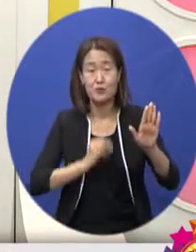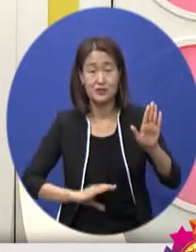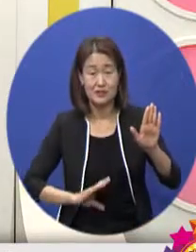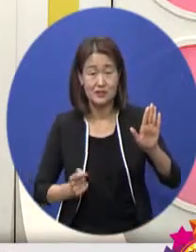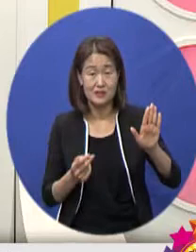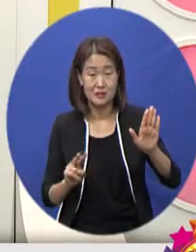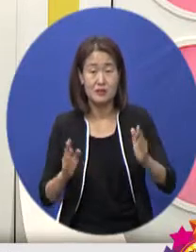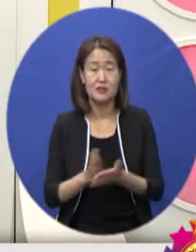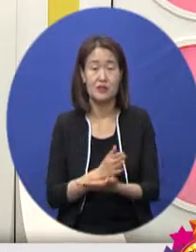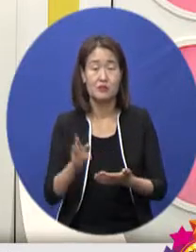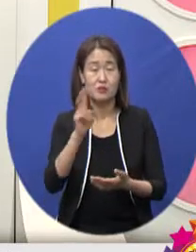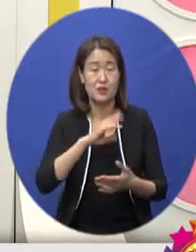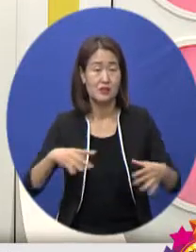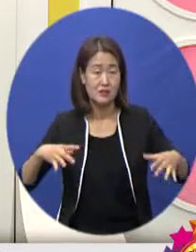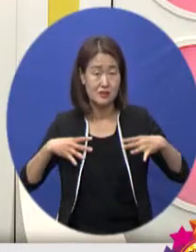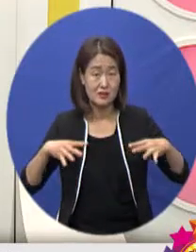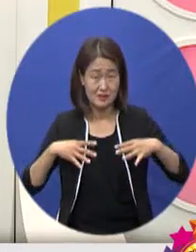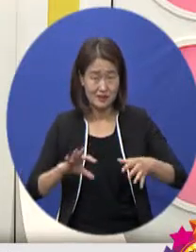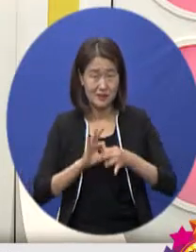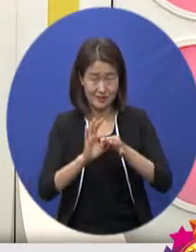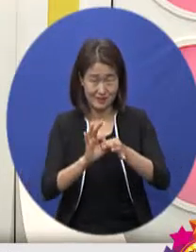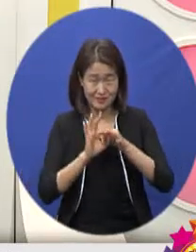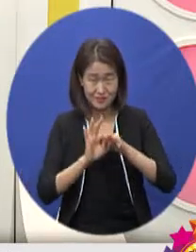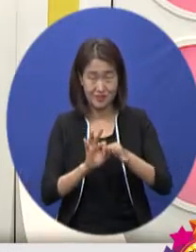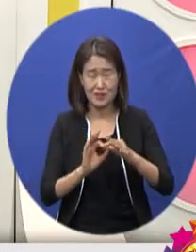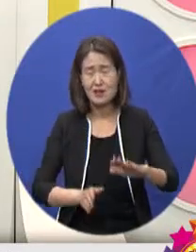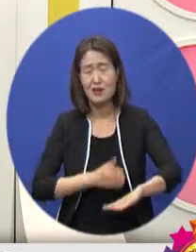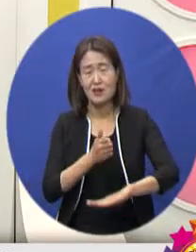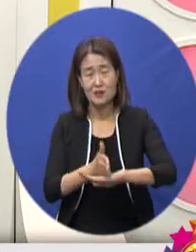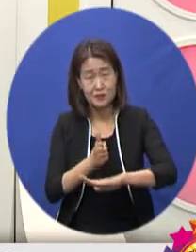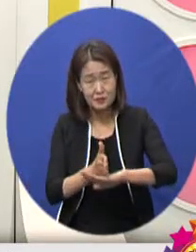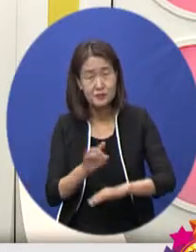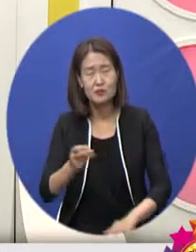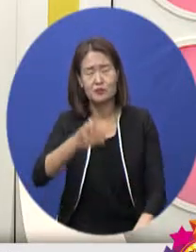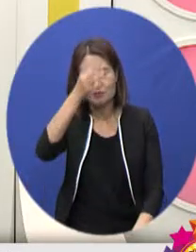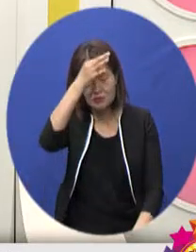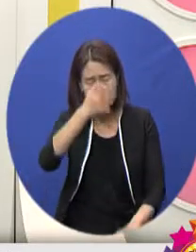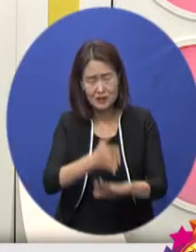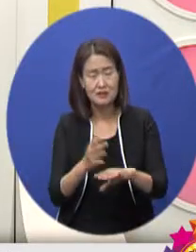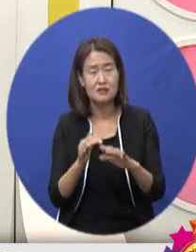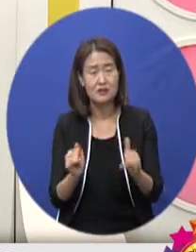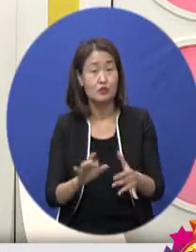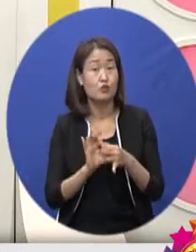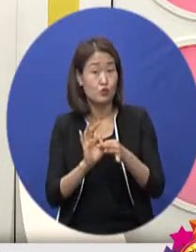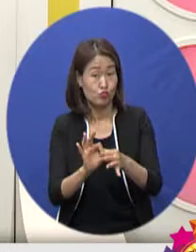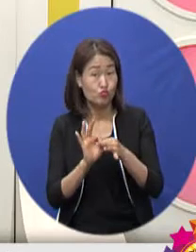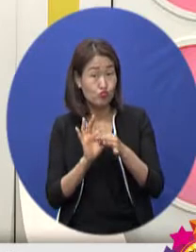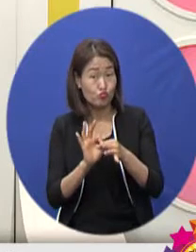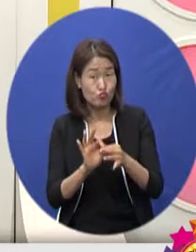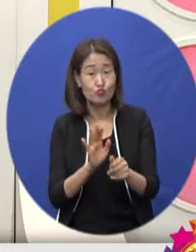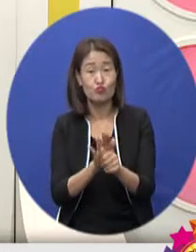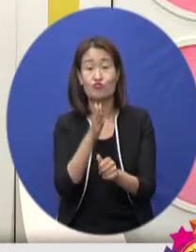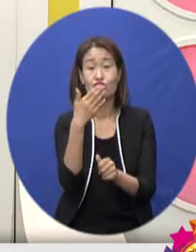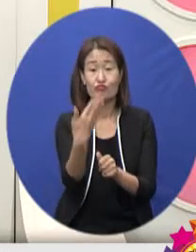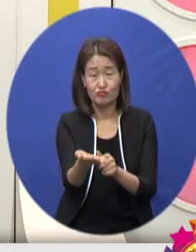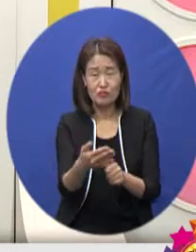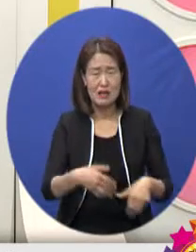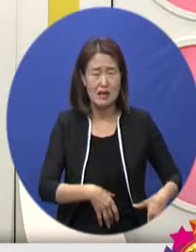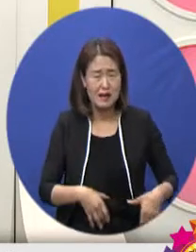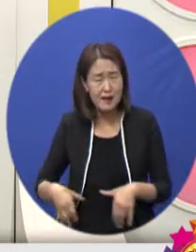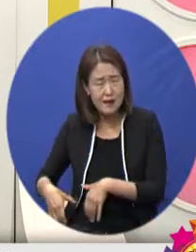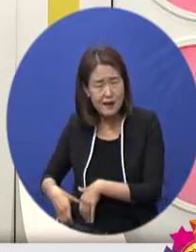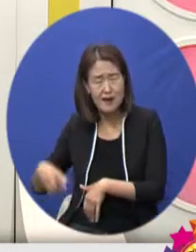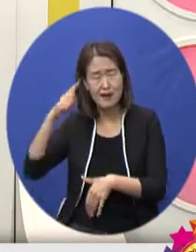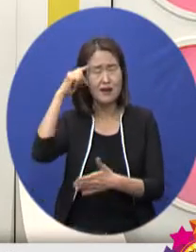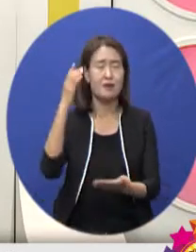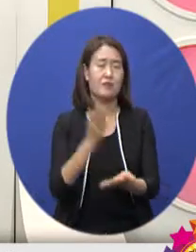나눔 노래자랑을 통해서 정말 감사했던 분, 미안했던 분 이렇게 연결해드리니까요. 서슴치 마시고 우리 지금 TV를 시청하시는